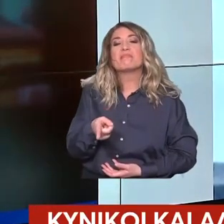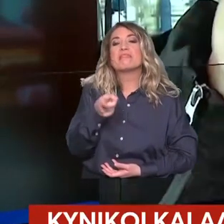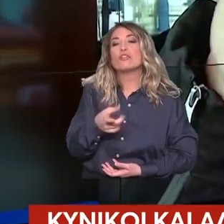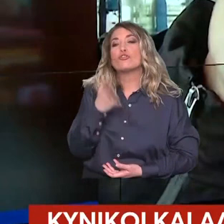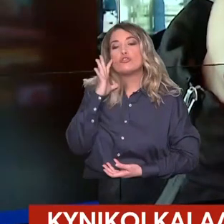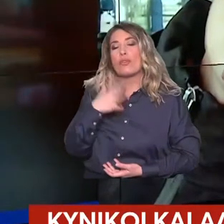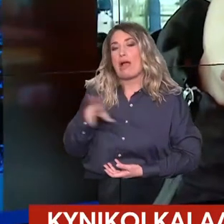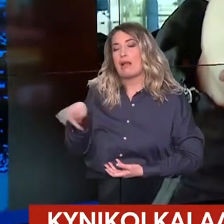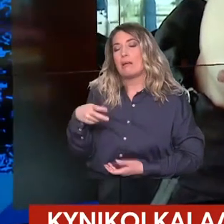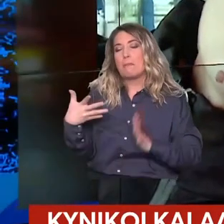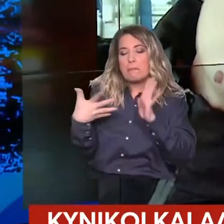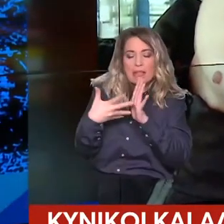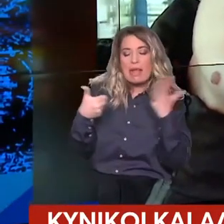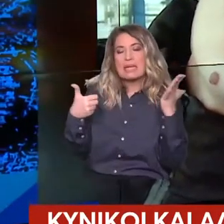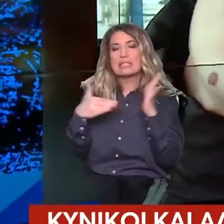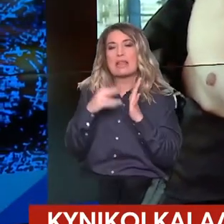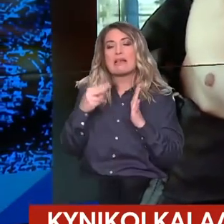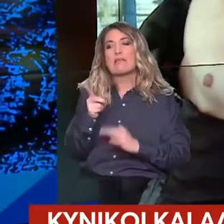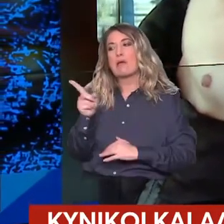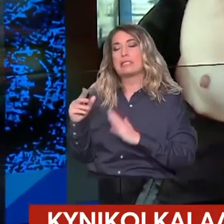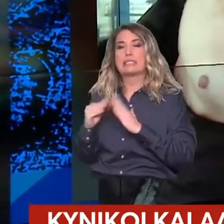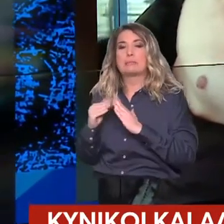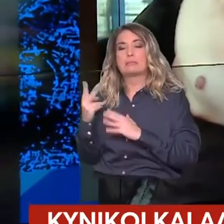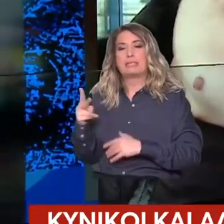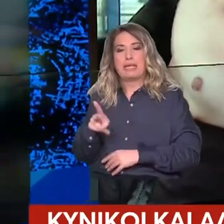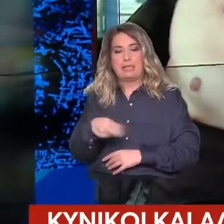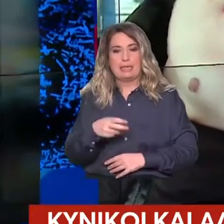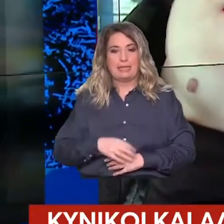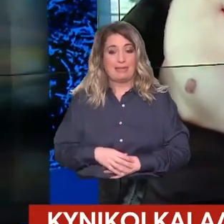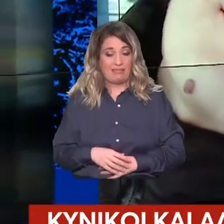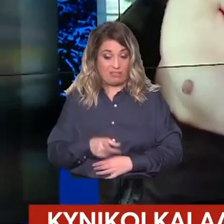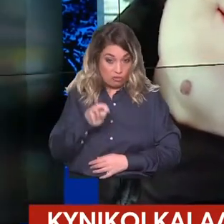δολοφονίας. Για έναν άνθρωπο που στείνει τη δολοφονία με συνεργό,